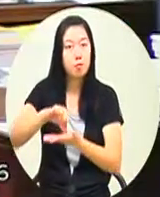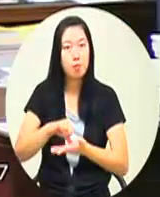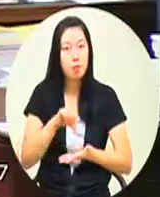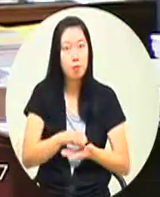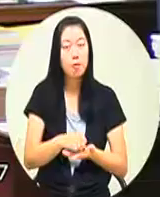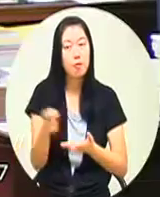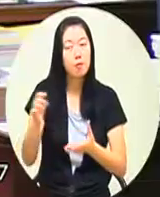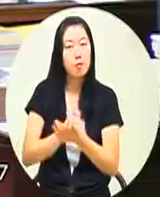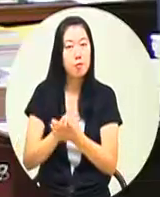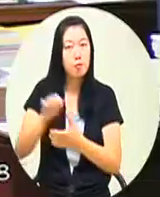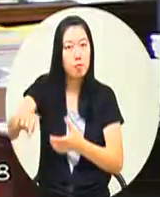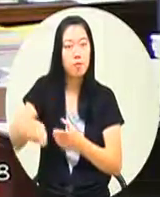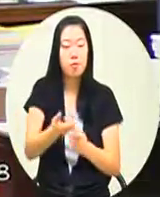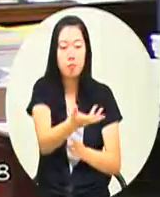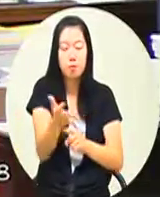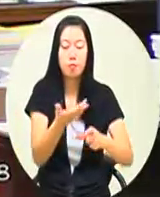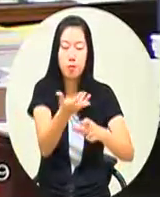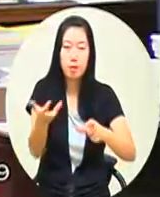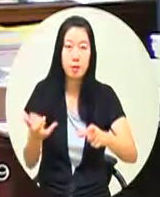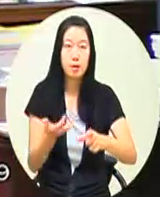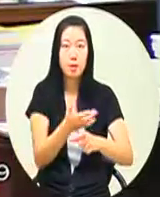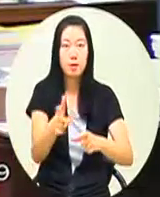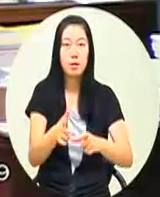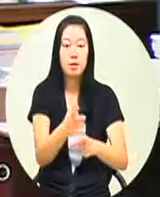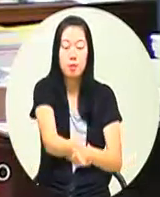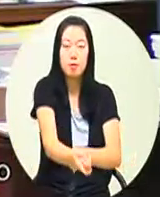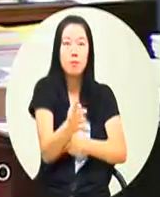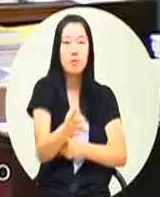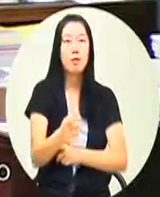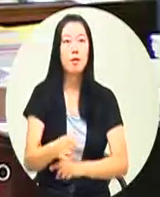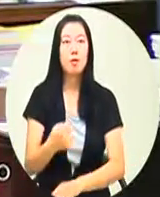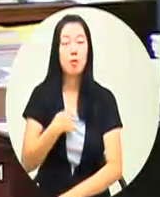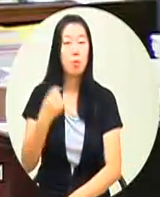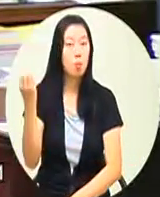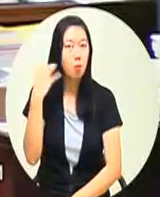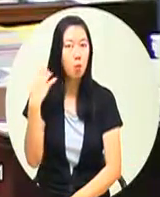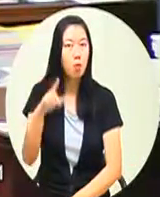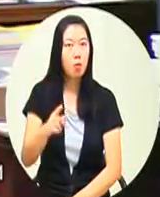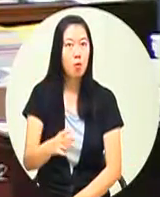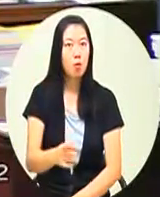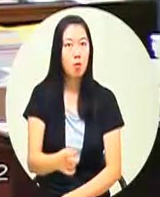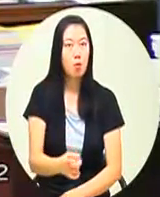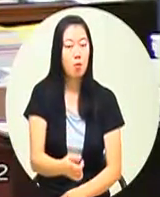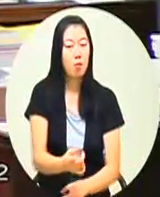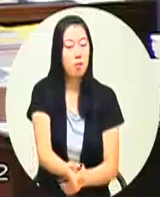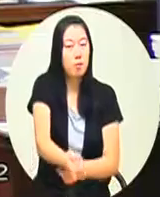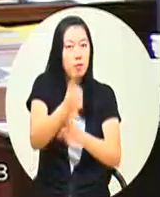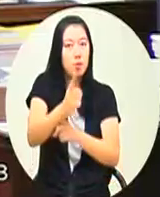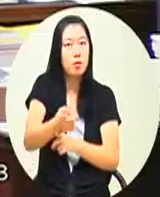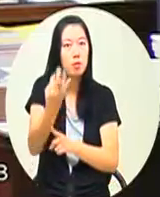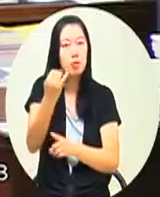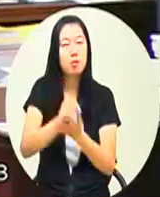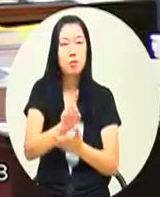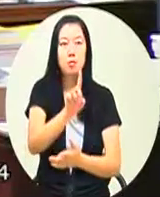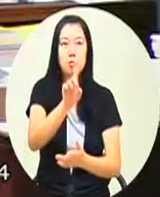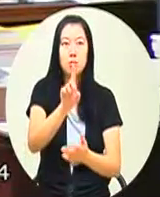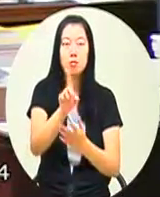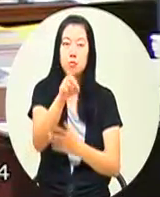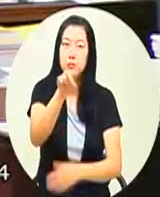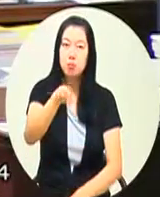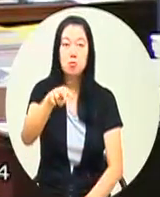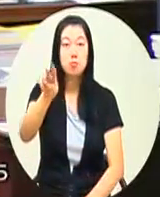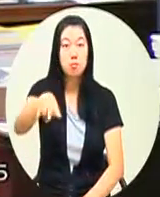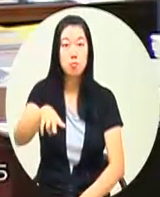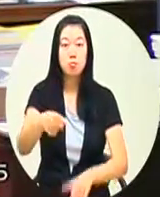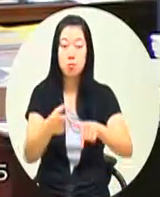友从莲池潭里面钓起来的。那一天钓的鱼我听说应该是有1-2千公斤有。好，那他们也是